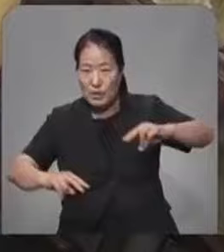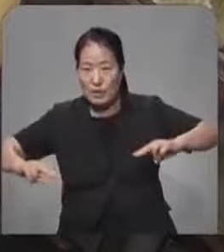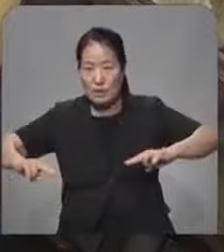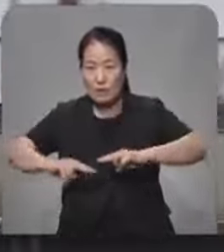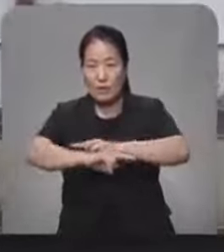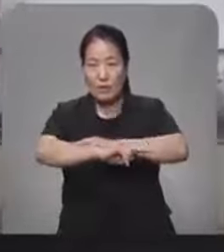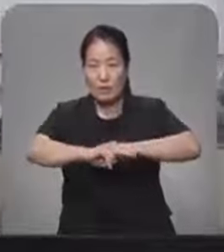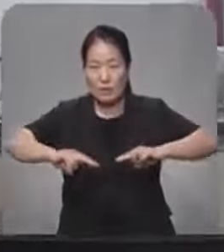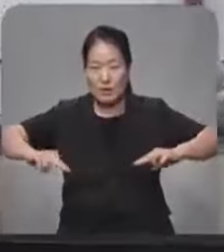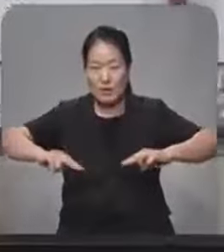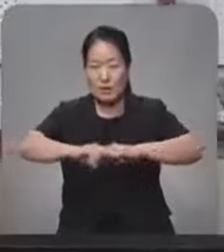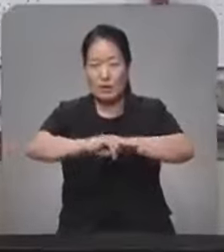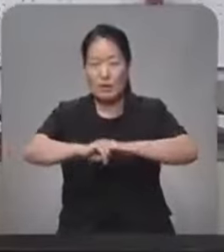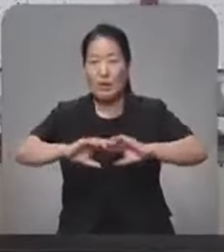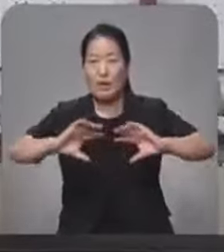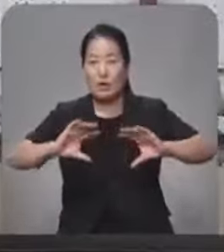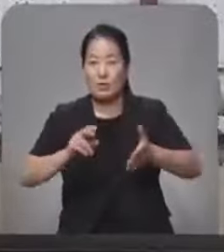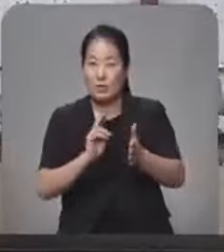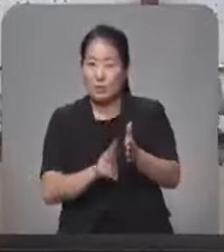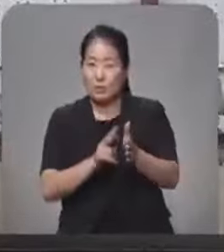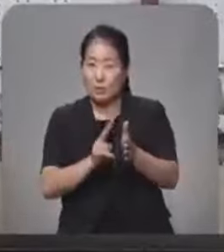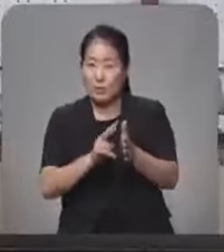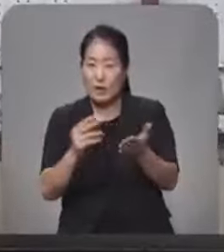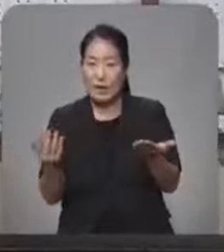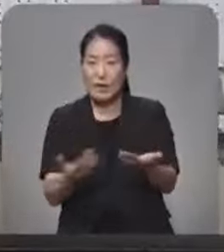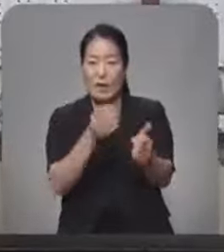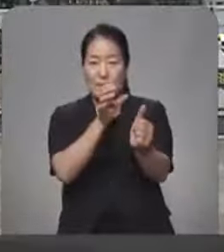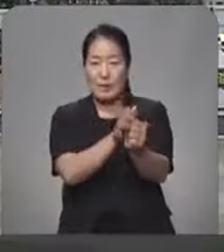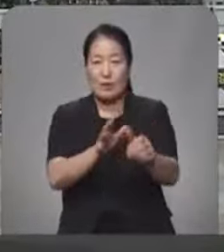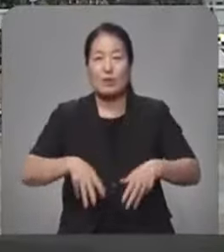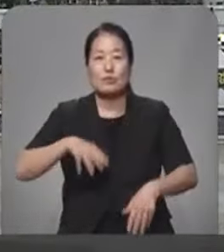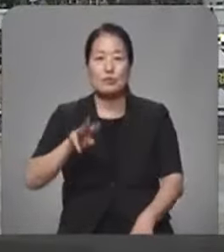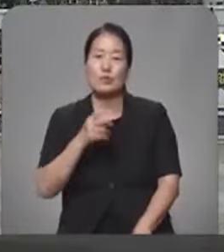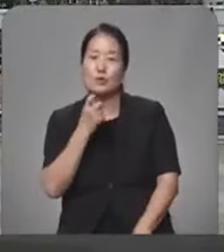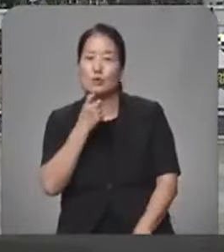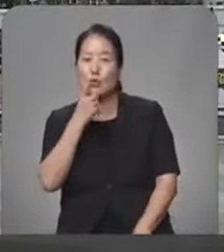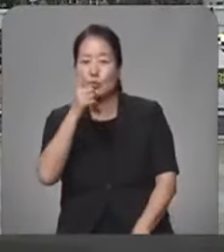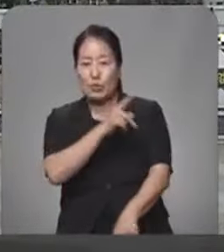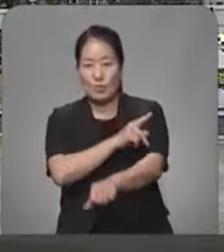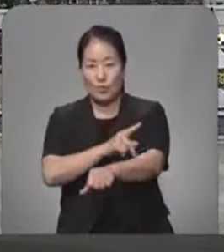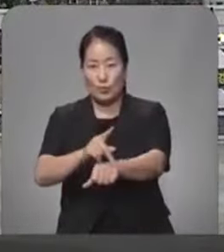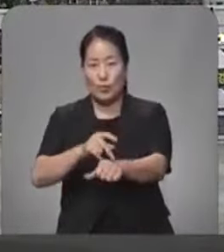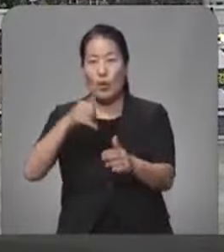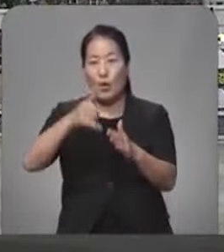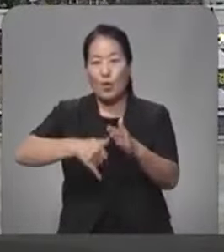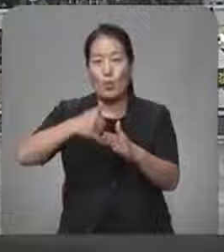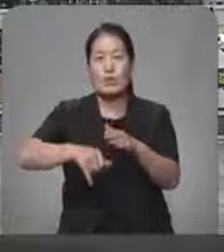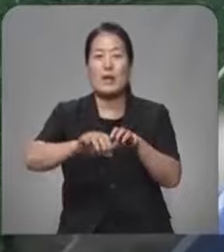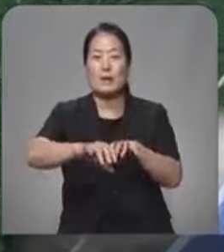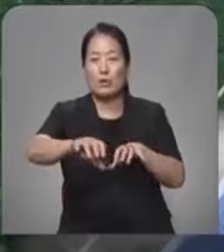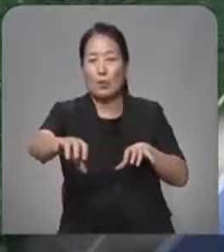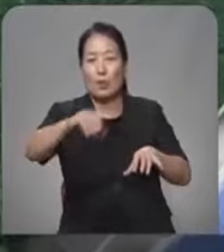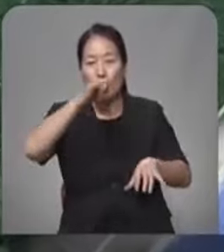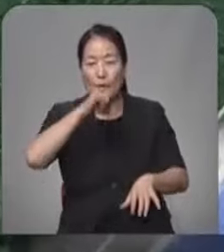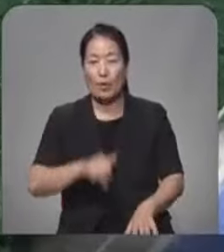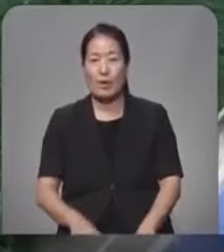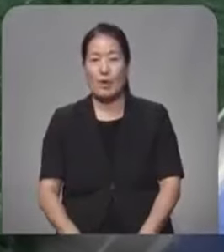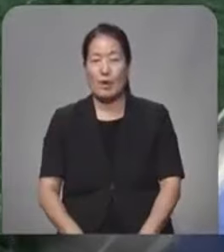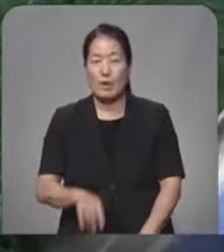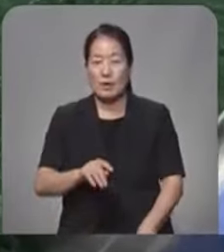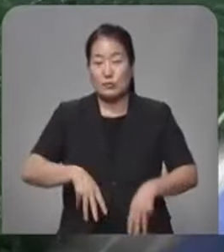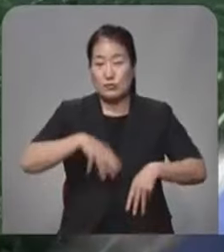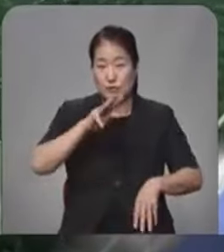있습니다. 국가철도공단이 발주한 춘천속초철도, 동서고속화철도 공사장입니다. 이